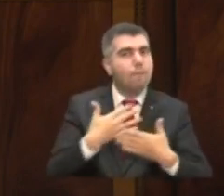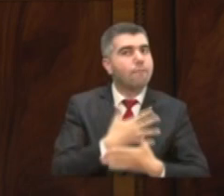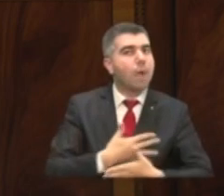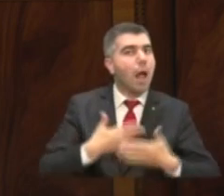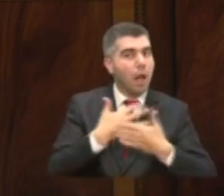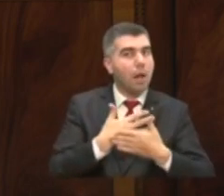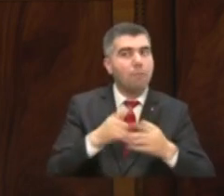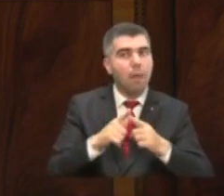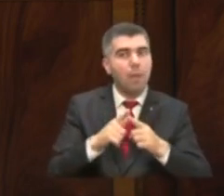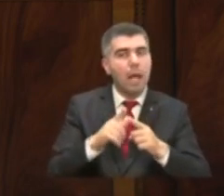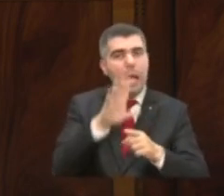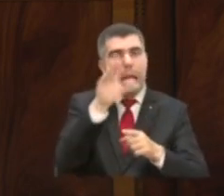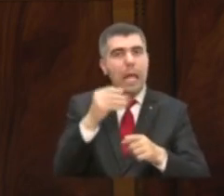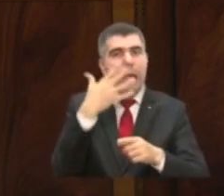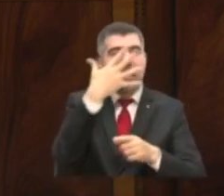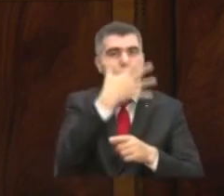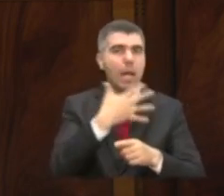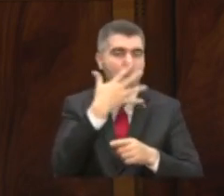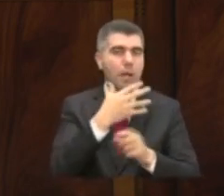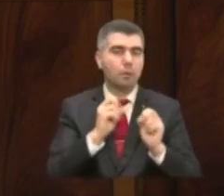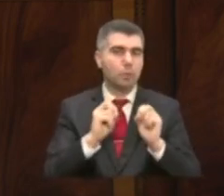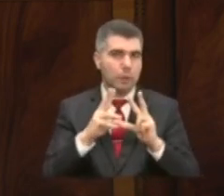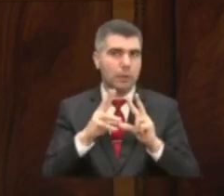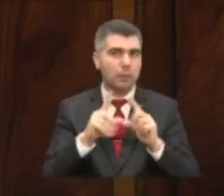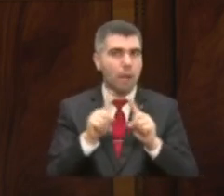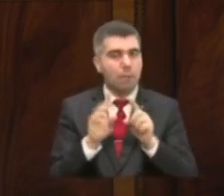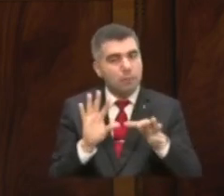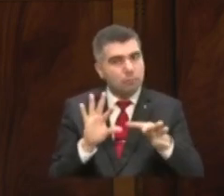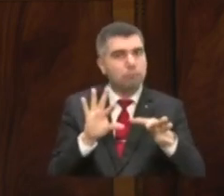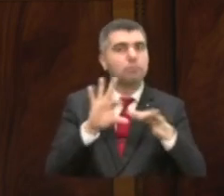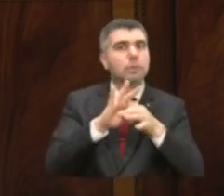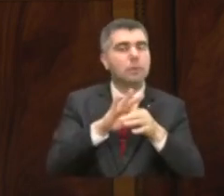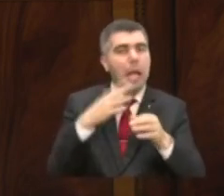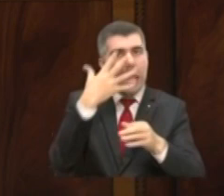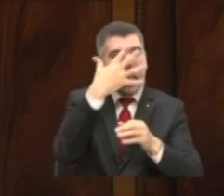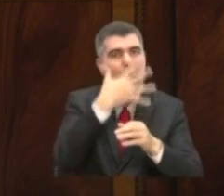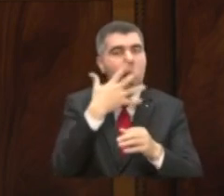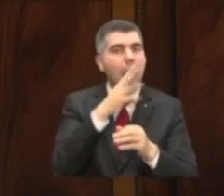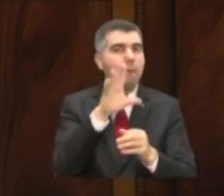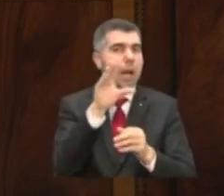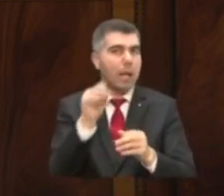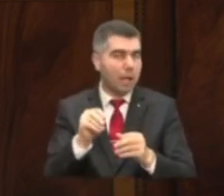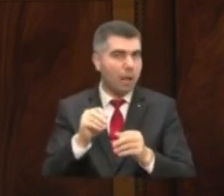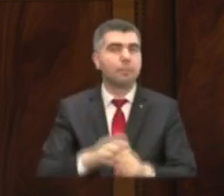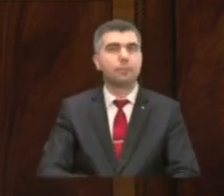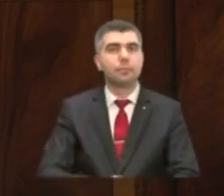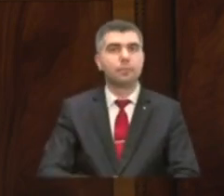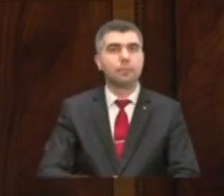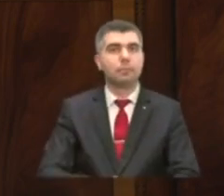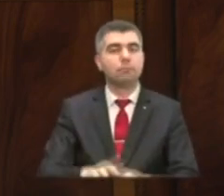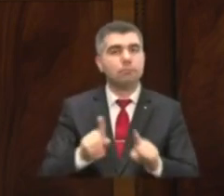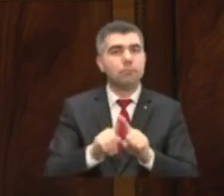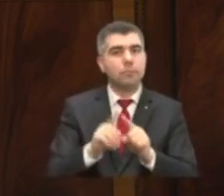والمغرب اتخذ قرار استراتيجي بالاندماج مع أشقائه الأفارقة، ولذلك كان هناك